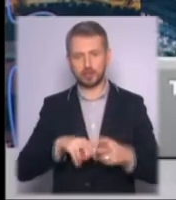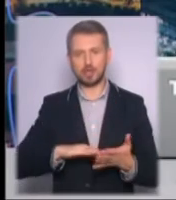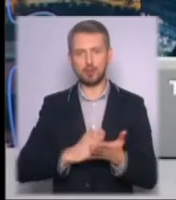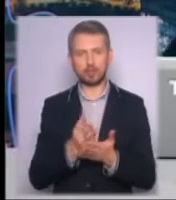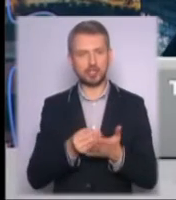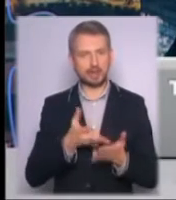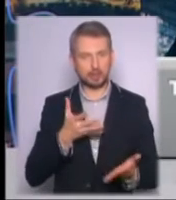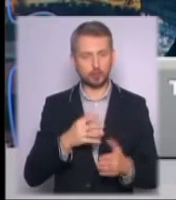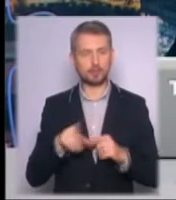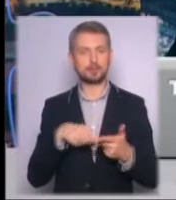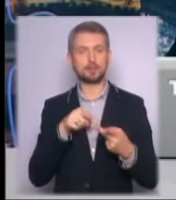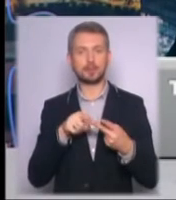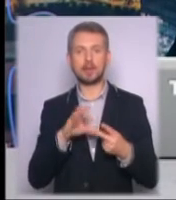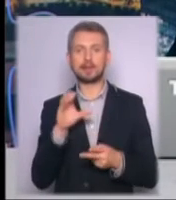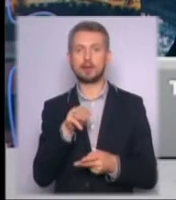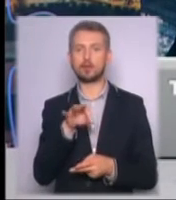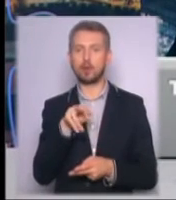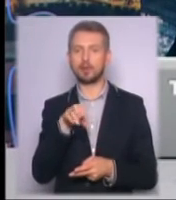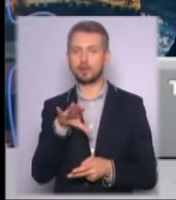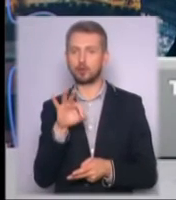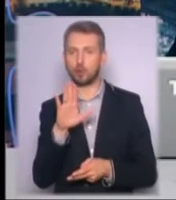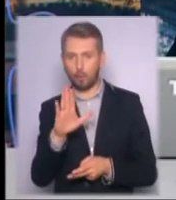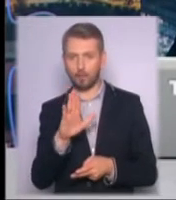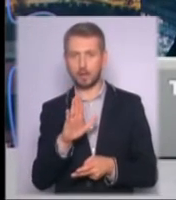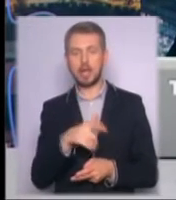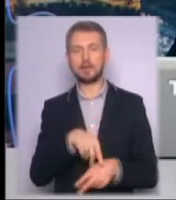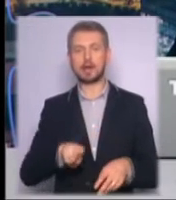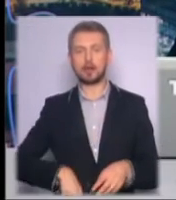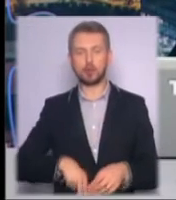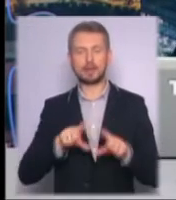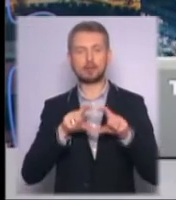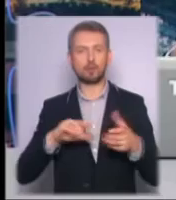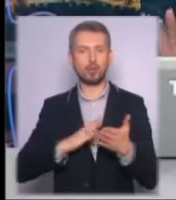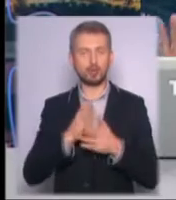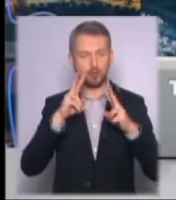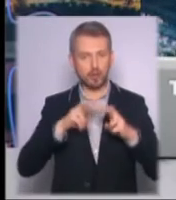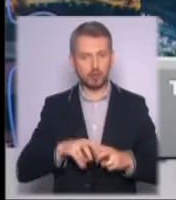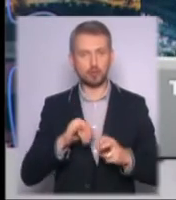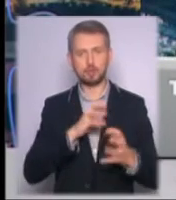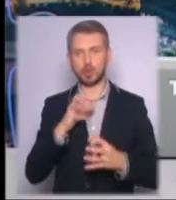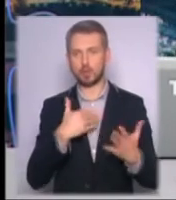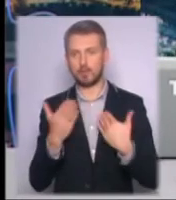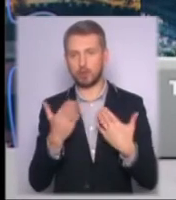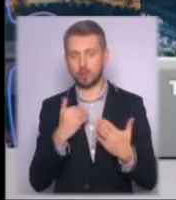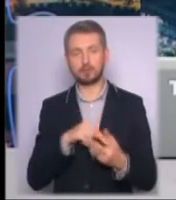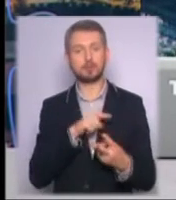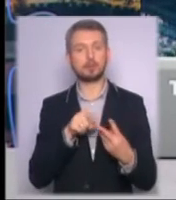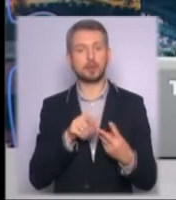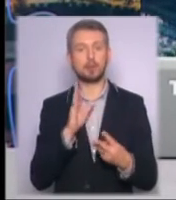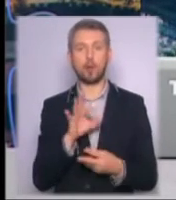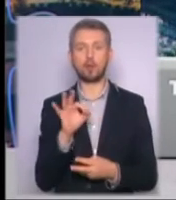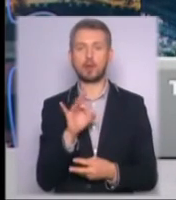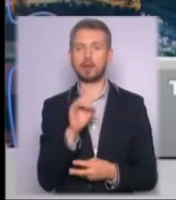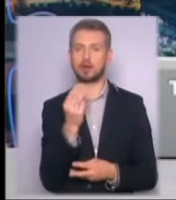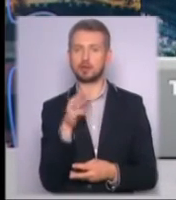будемо спілкуватися з Сергієм Толстовим, директором Інституту політичного аналізу і міжнародних відносин. І підсумовувати день будемо з Олександрою